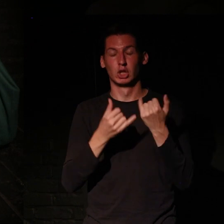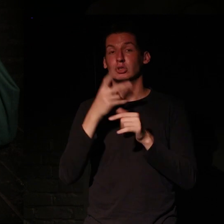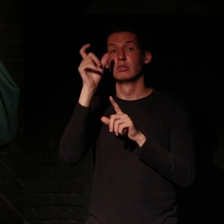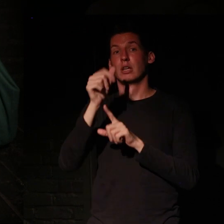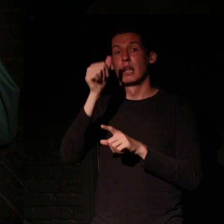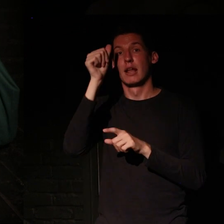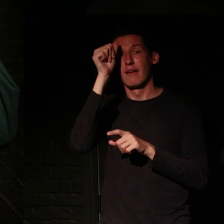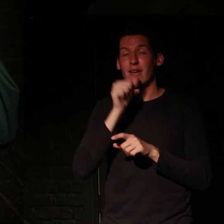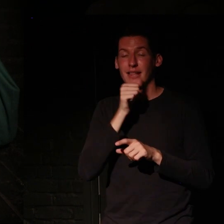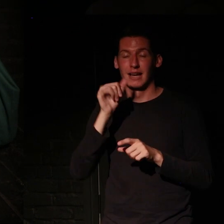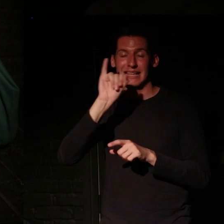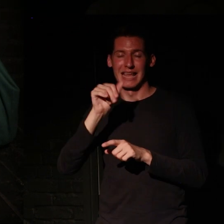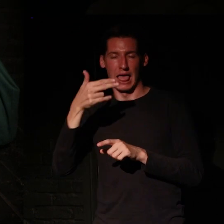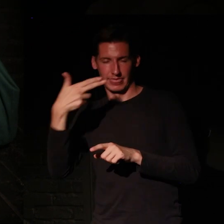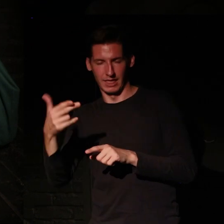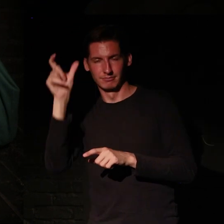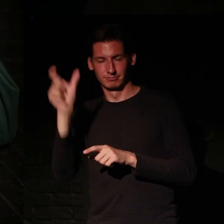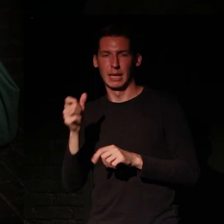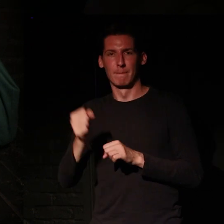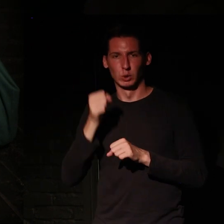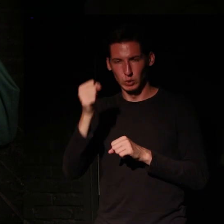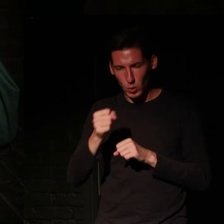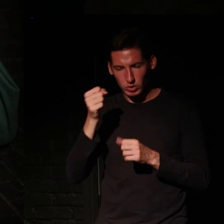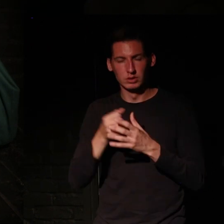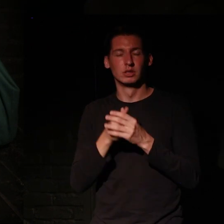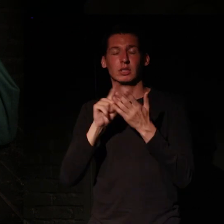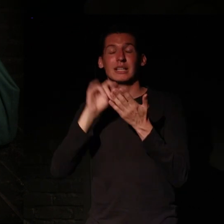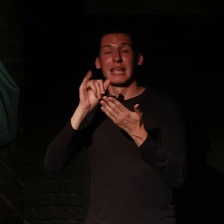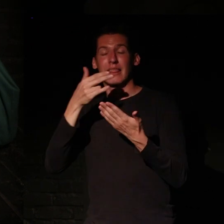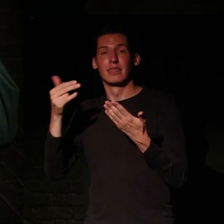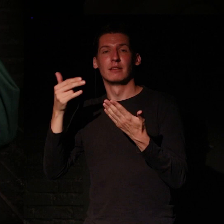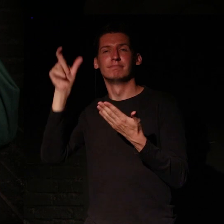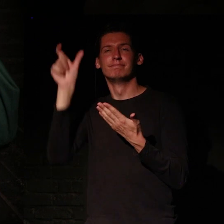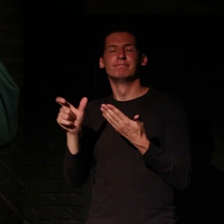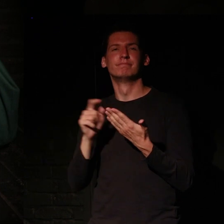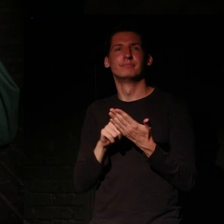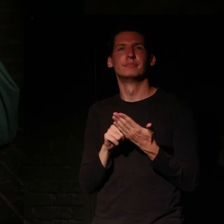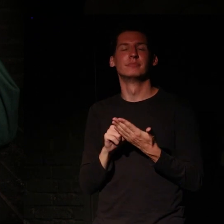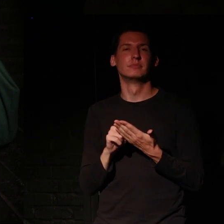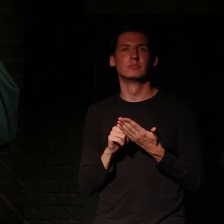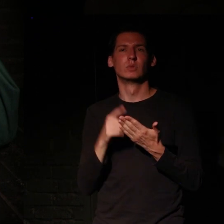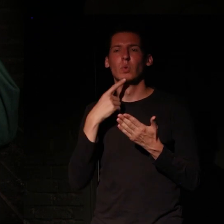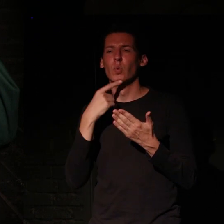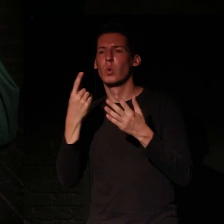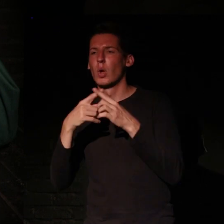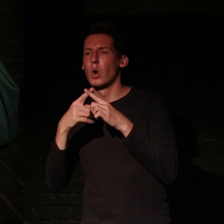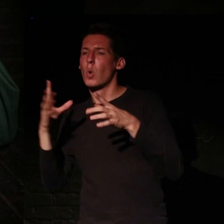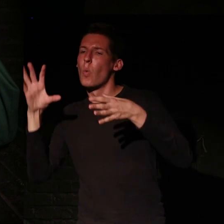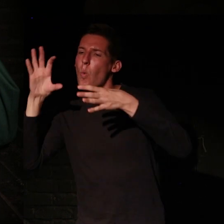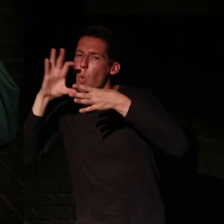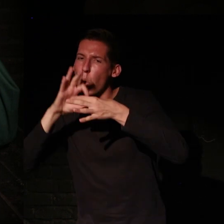ewangelista Jan, tak, bo to jest fragment Ewangelii Jana, on łączy w